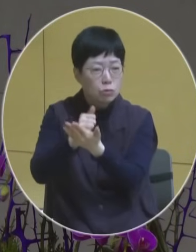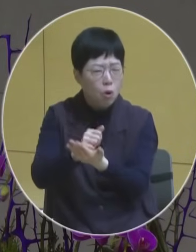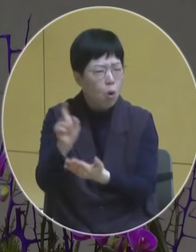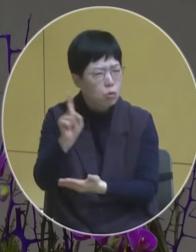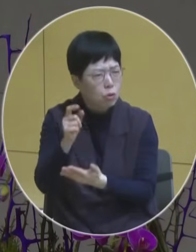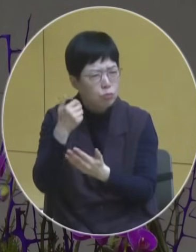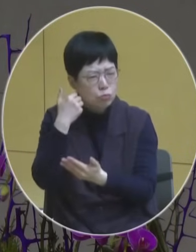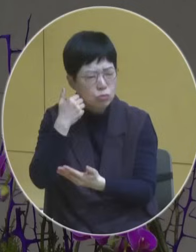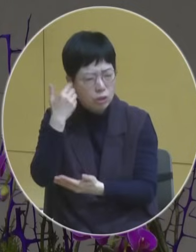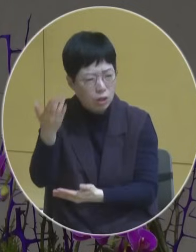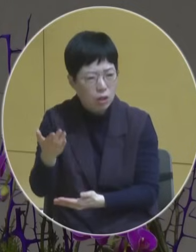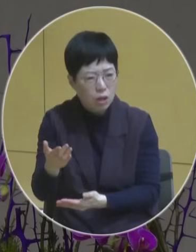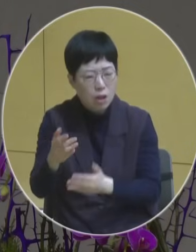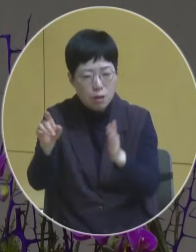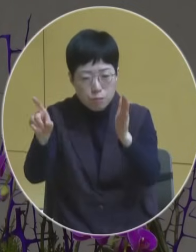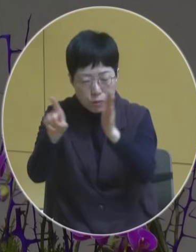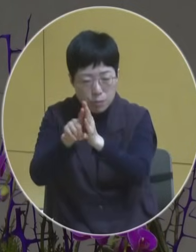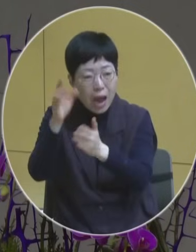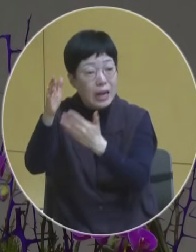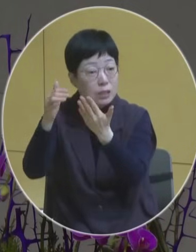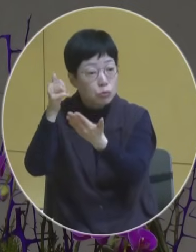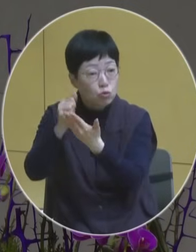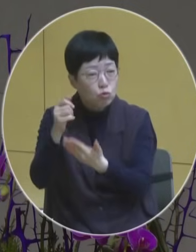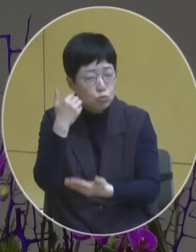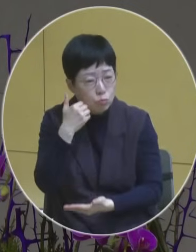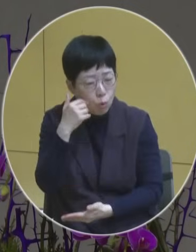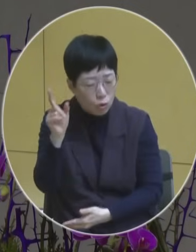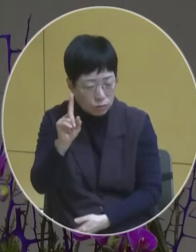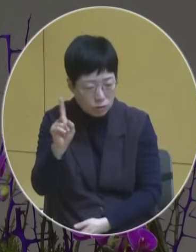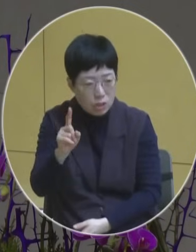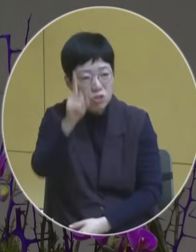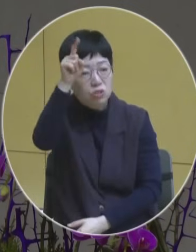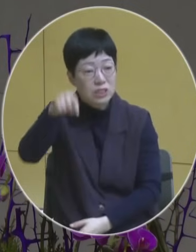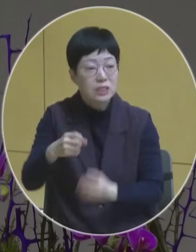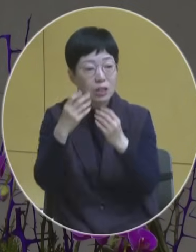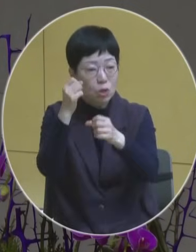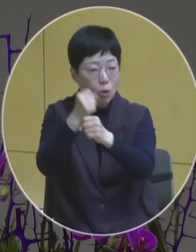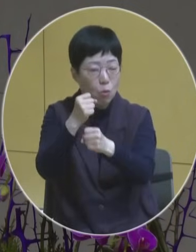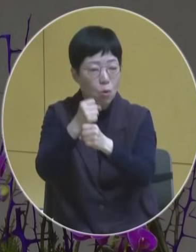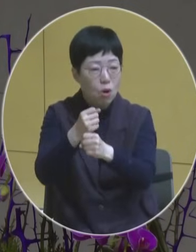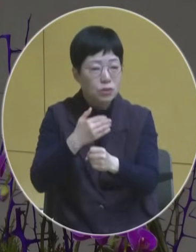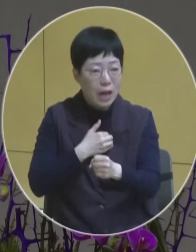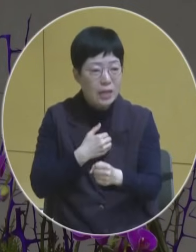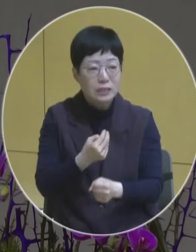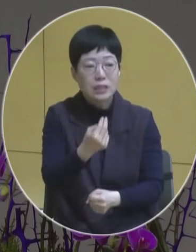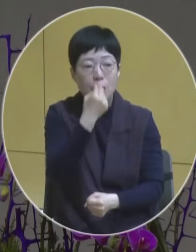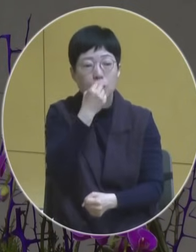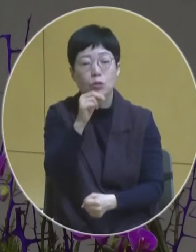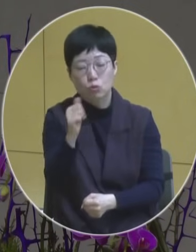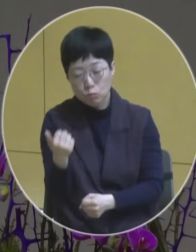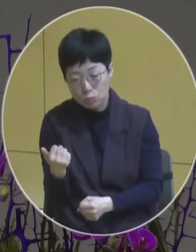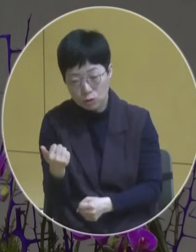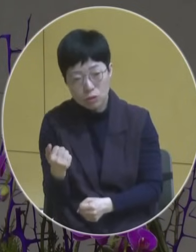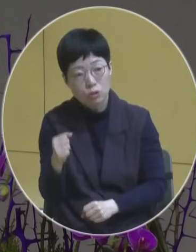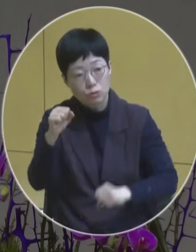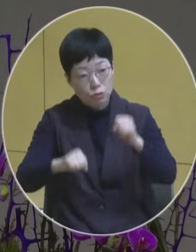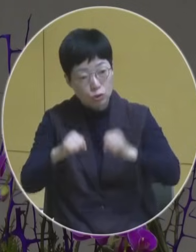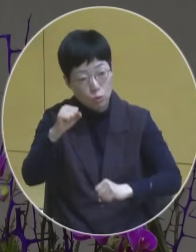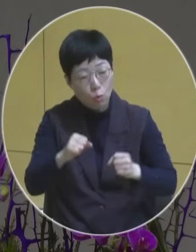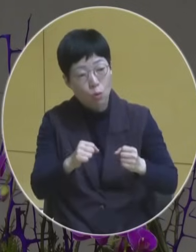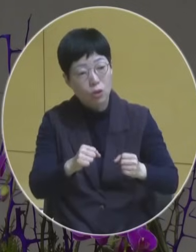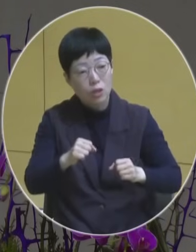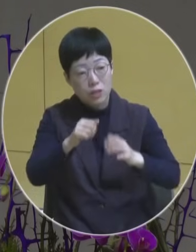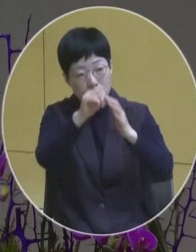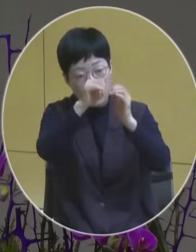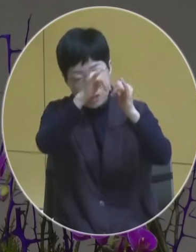어떤 분이냐? 믿음의 내용. 그 하나님은 천지를 창조하시고 나의 생사화복을 주관하시고 역사를 주관해